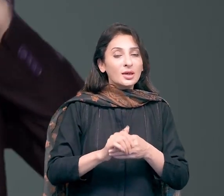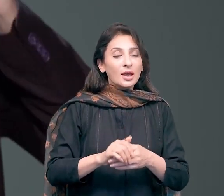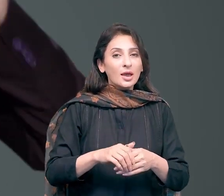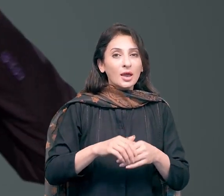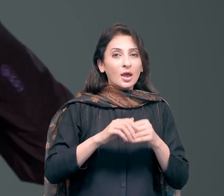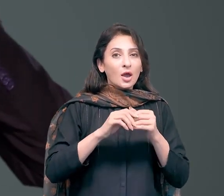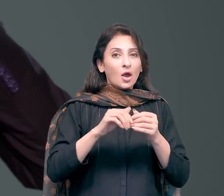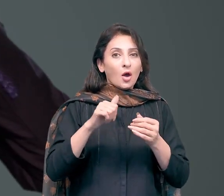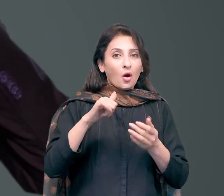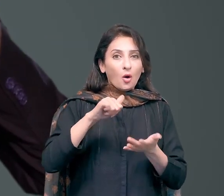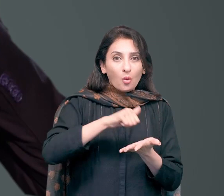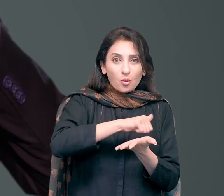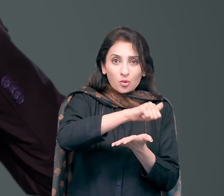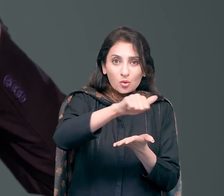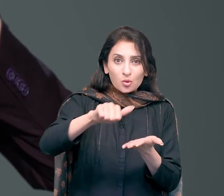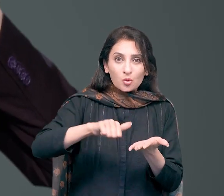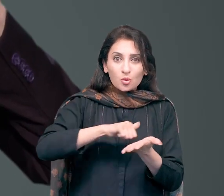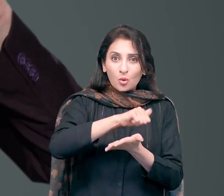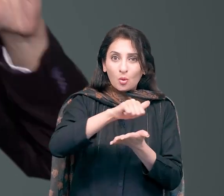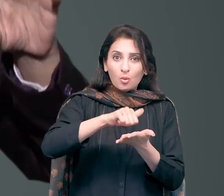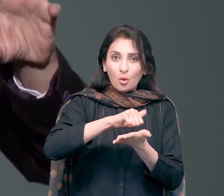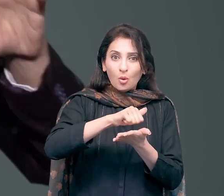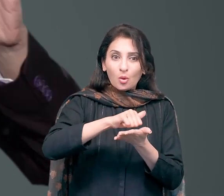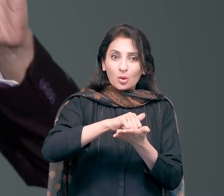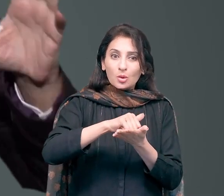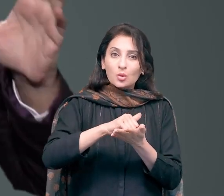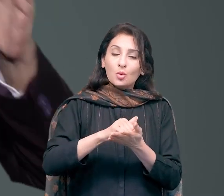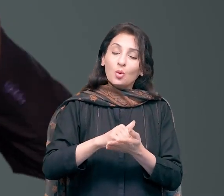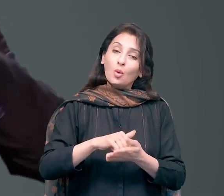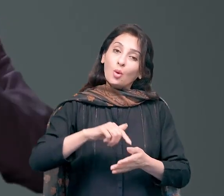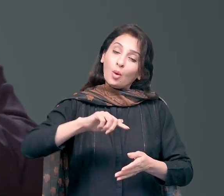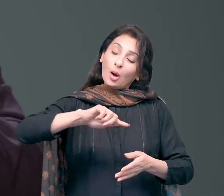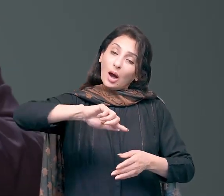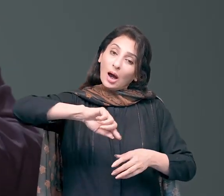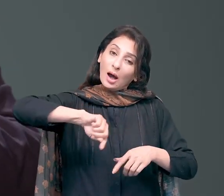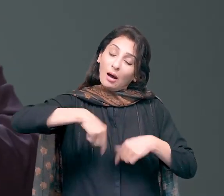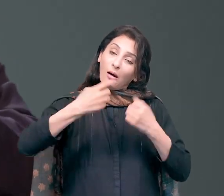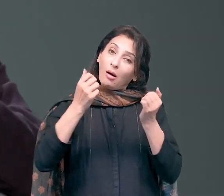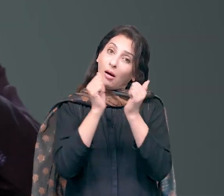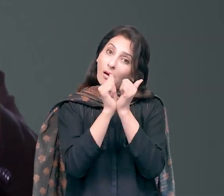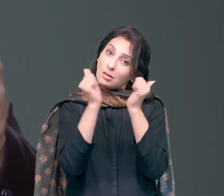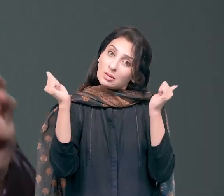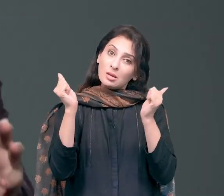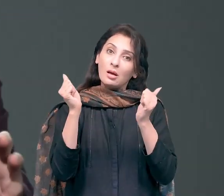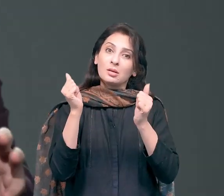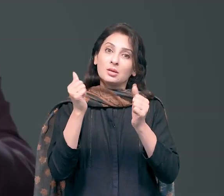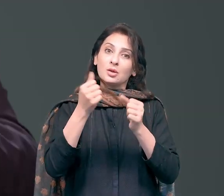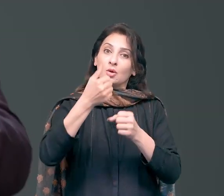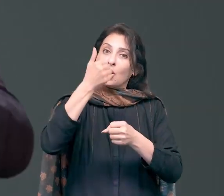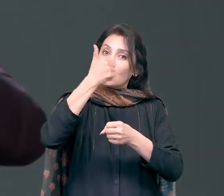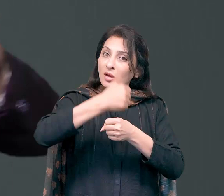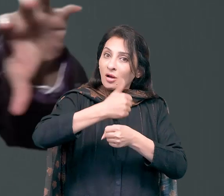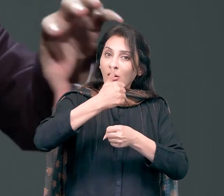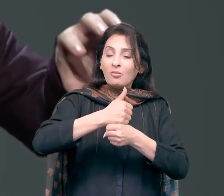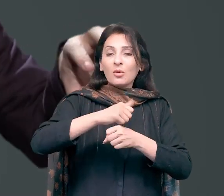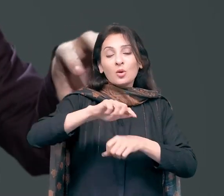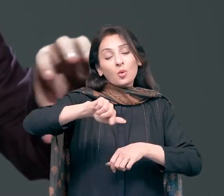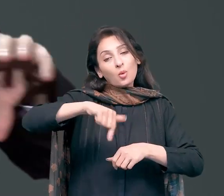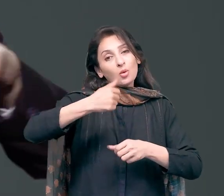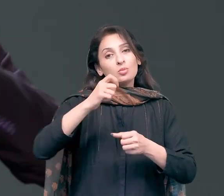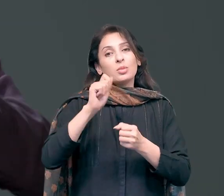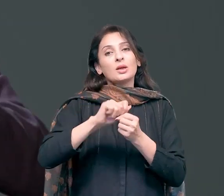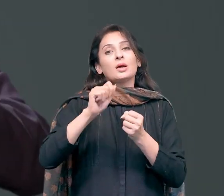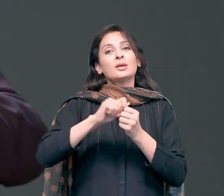تو فیوچر دکھائی دینے لگا کہ جب انگریز چلے جائیں گے تو ہندوستان میں یہ